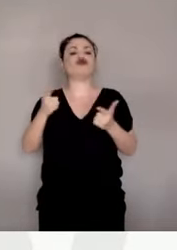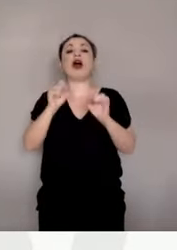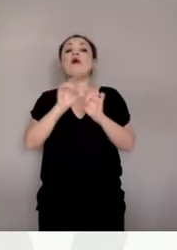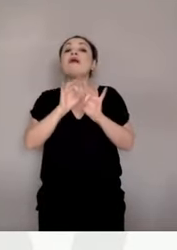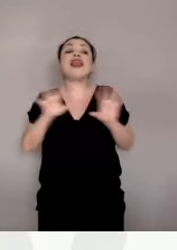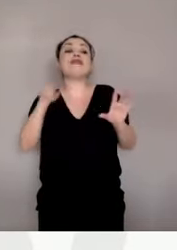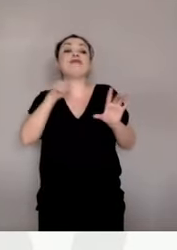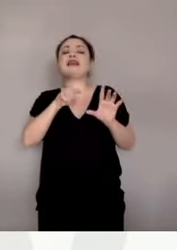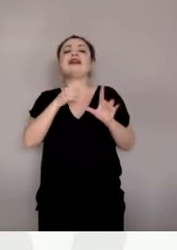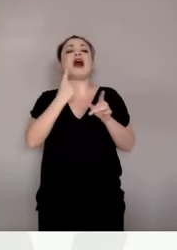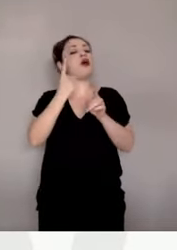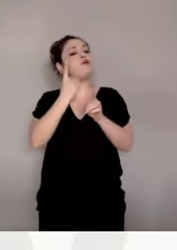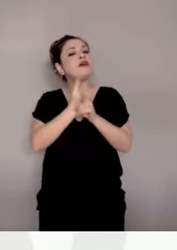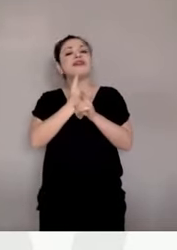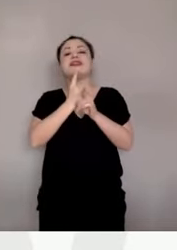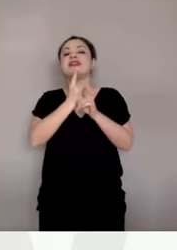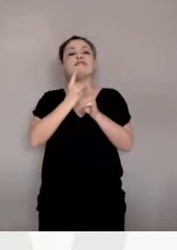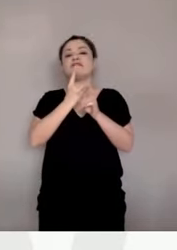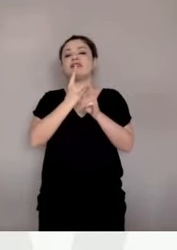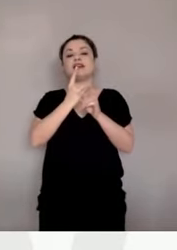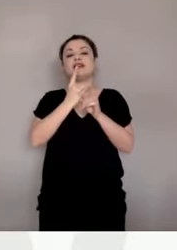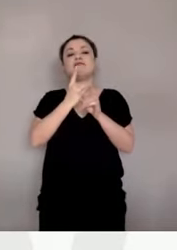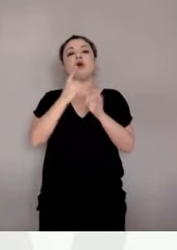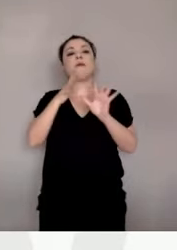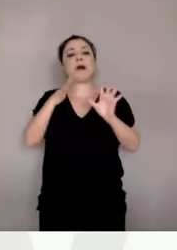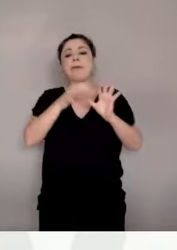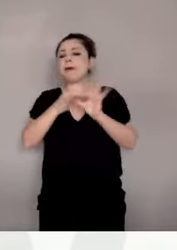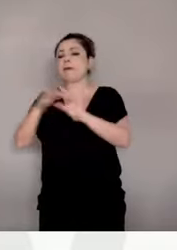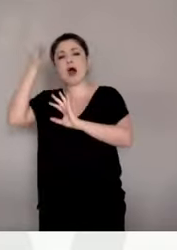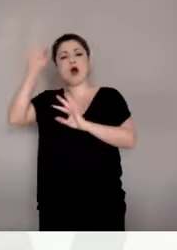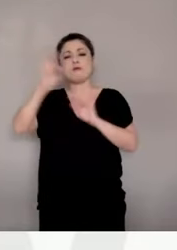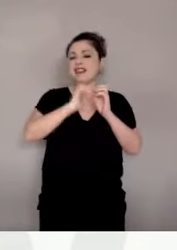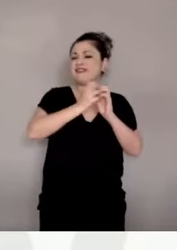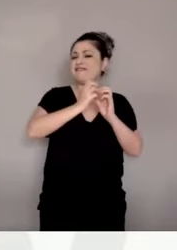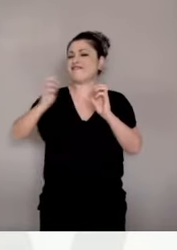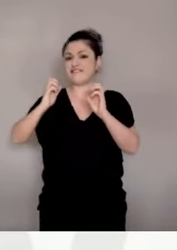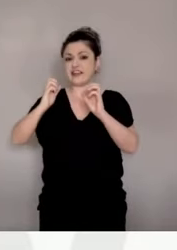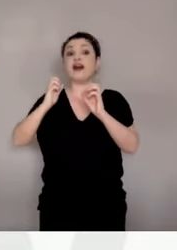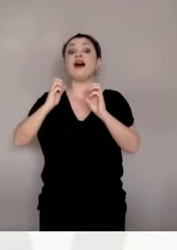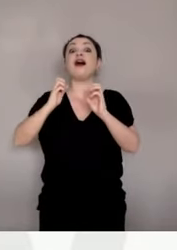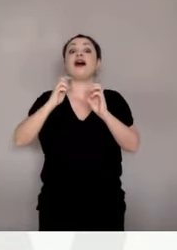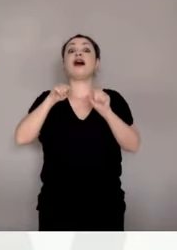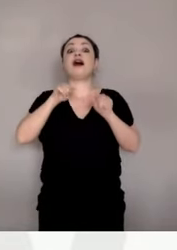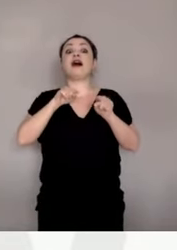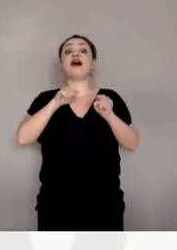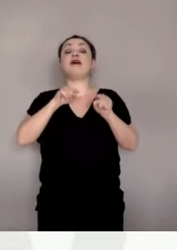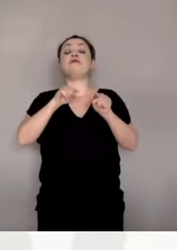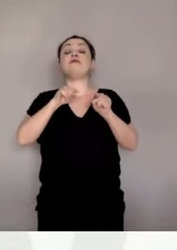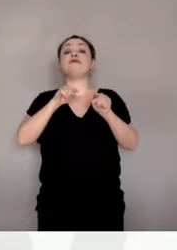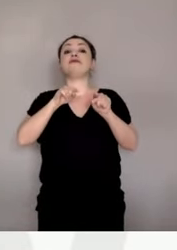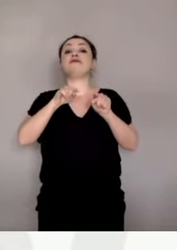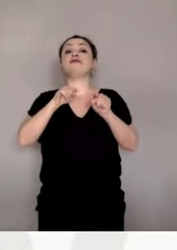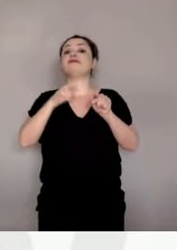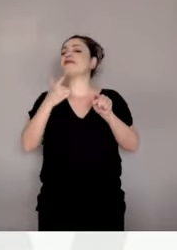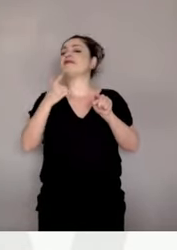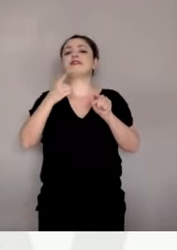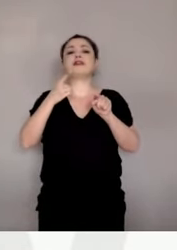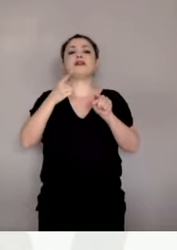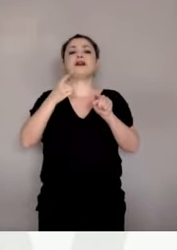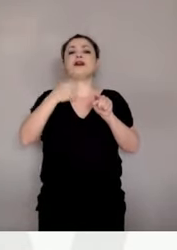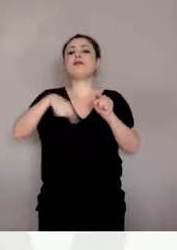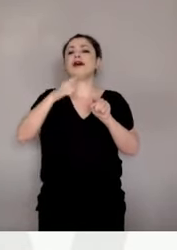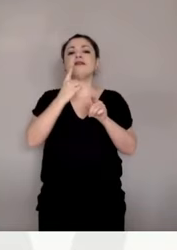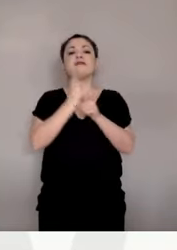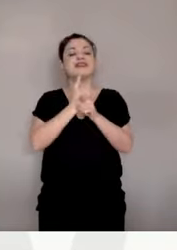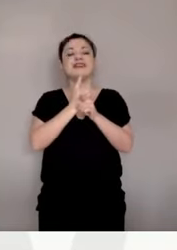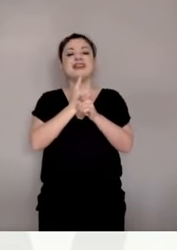per la quale bisogna dare degli obiettivi sempre più alti e riuscire a leggerle in questo modo vuol